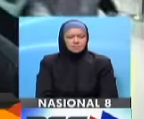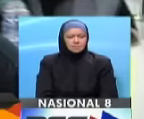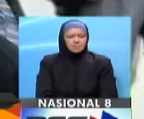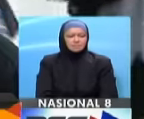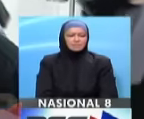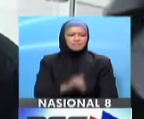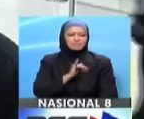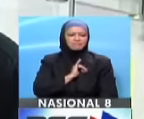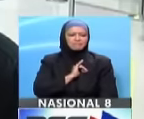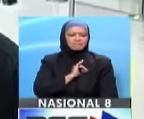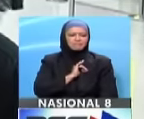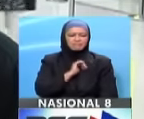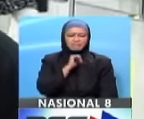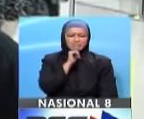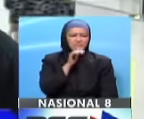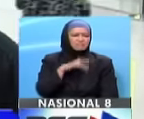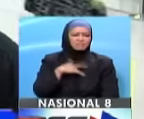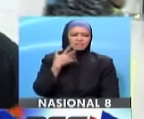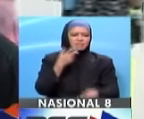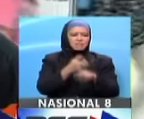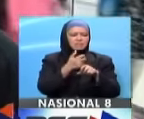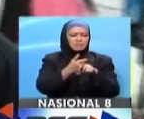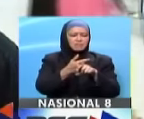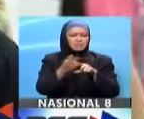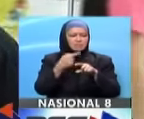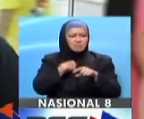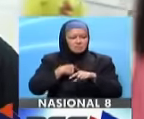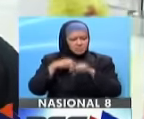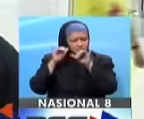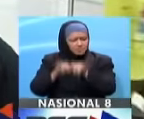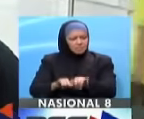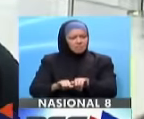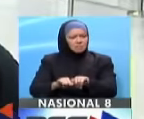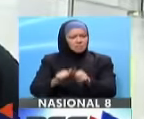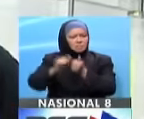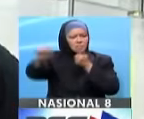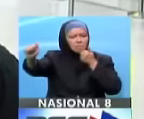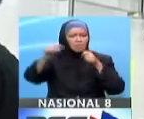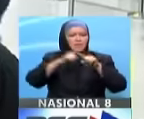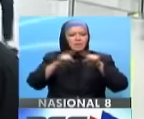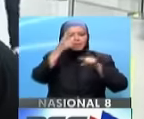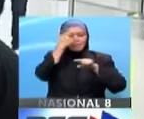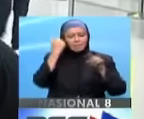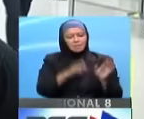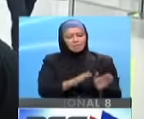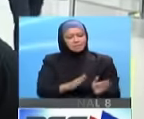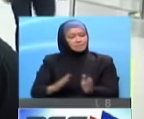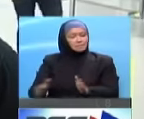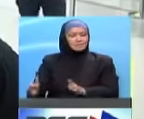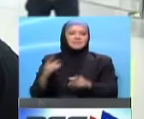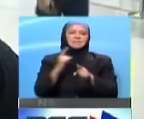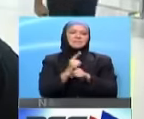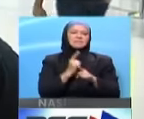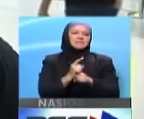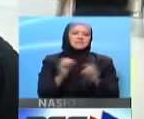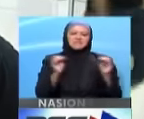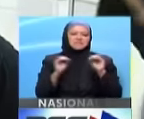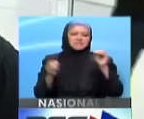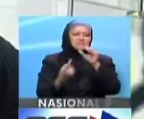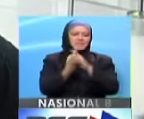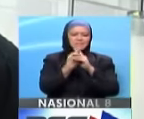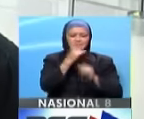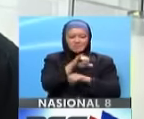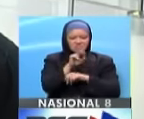Saya tak rasa susah sangat sebab walaupun saya duduk jauh, oleh kerana perancangan yang betul, saya rasa tidak timbul isu, tak ada tiket lah